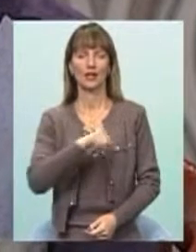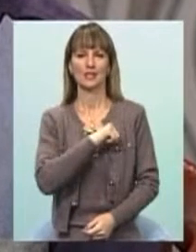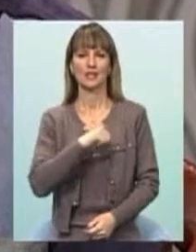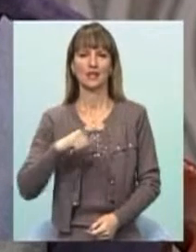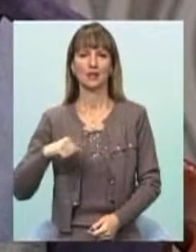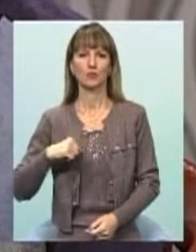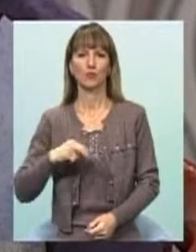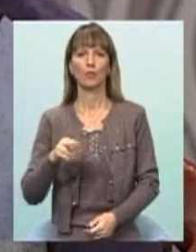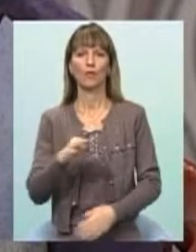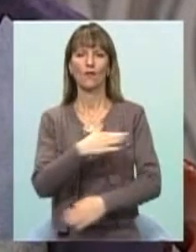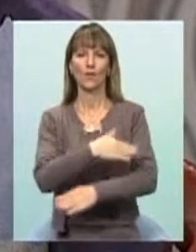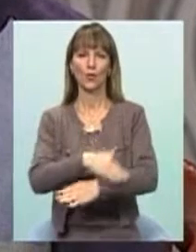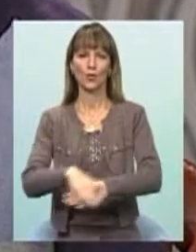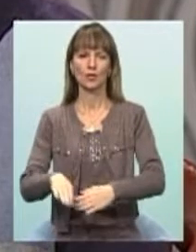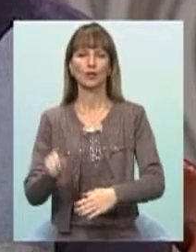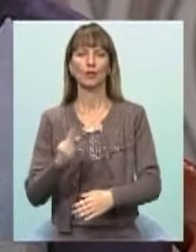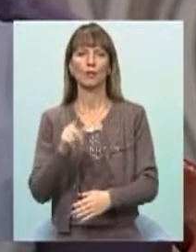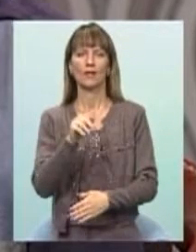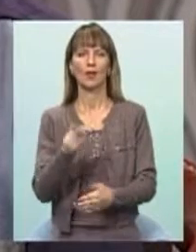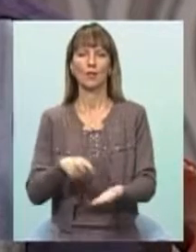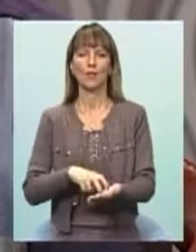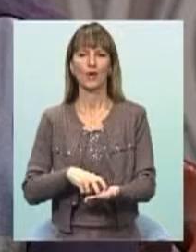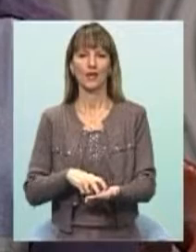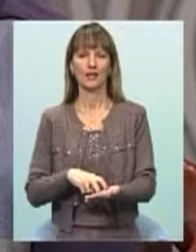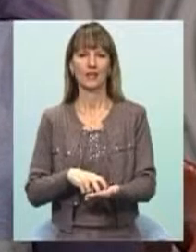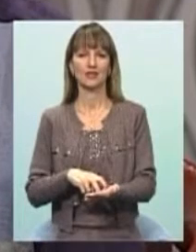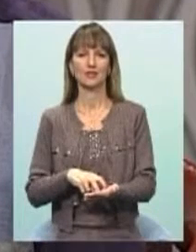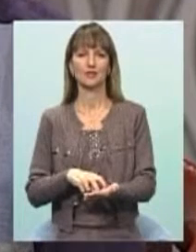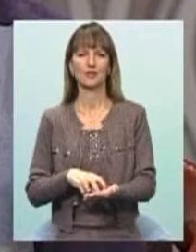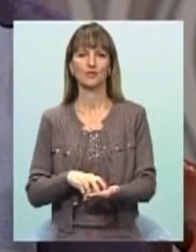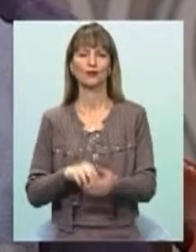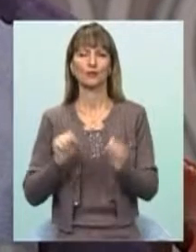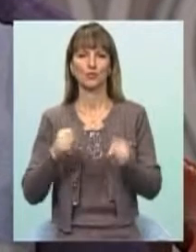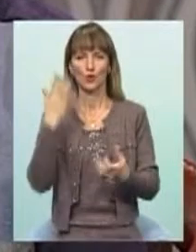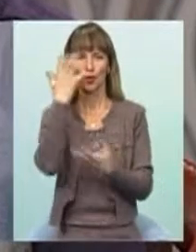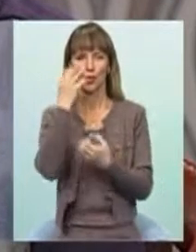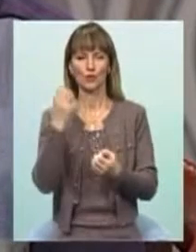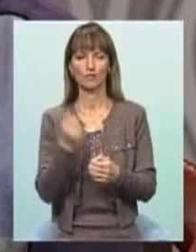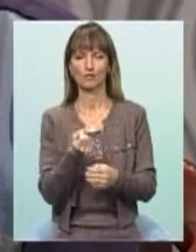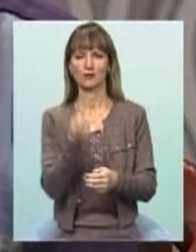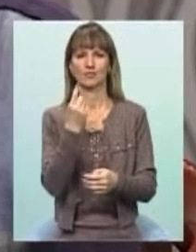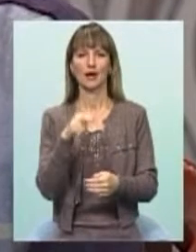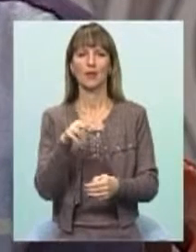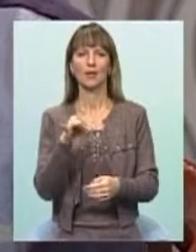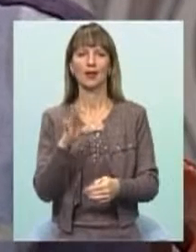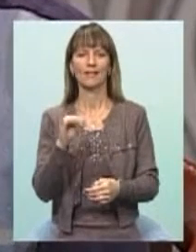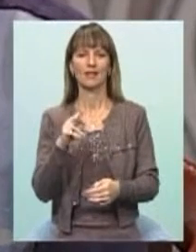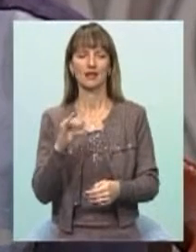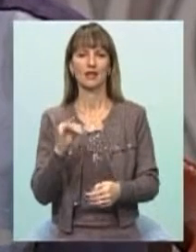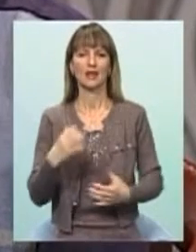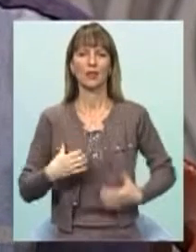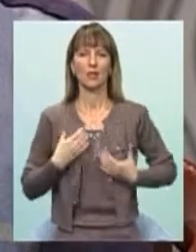по вулицям, щоб вони боялися, там, що може ночі вирости привид та напугати.